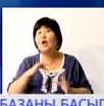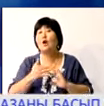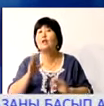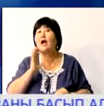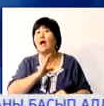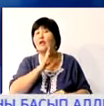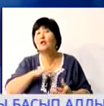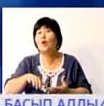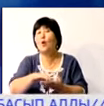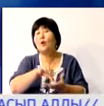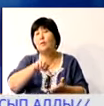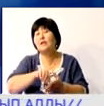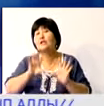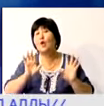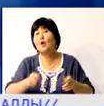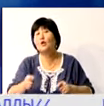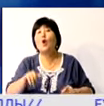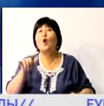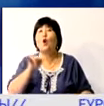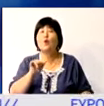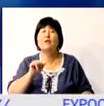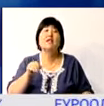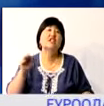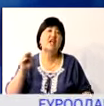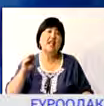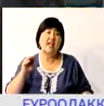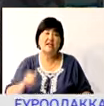әйелдері қоғамдық бірлестігінің төрайымы Олмекен Жаналиева.